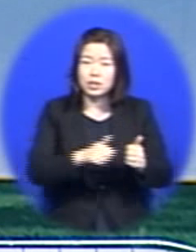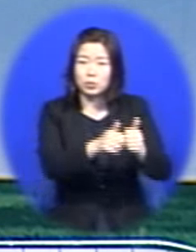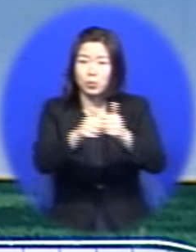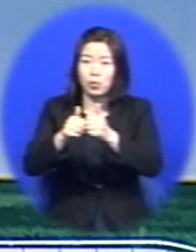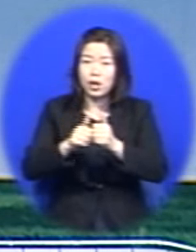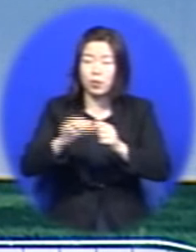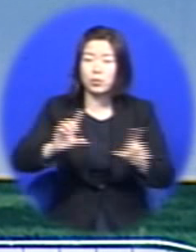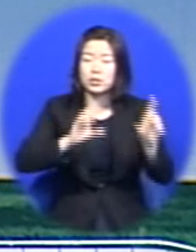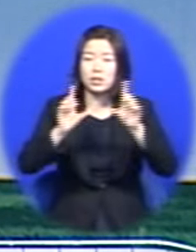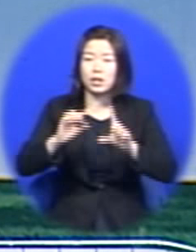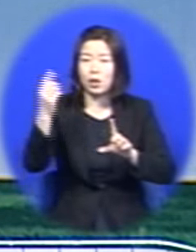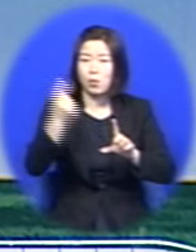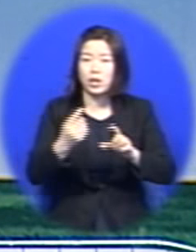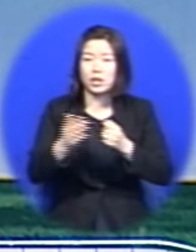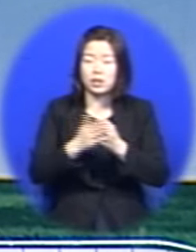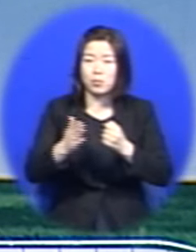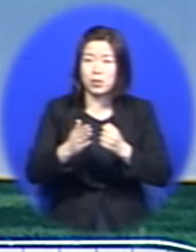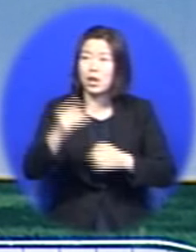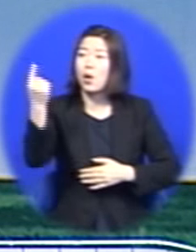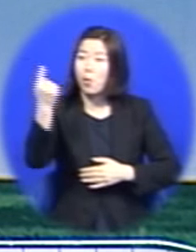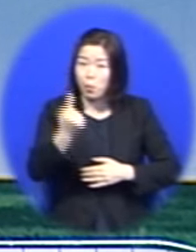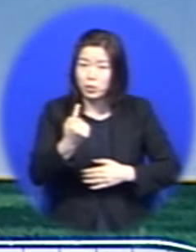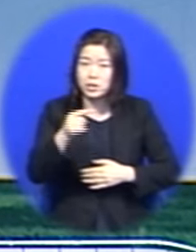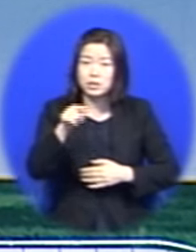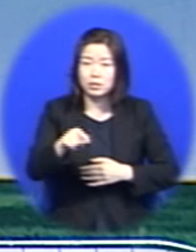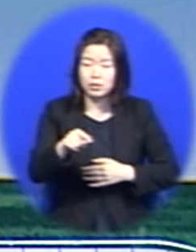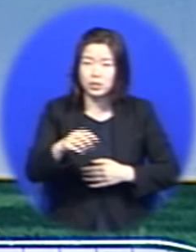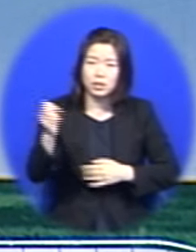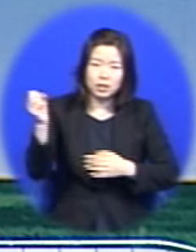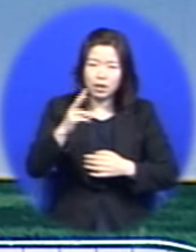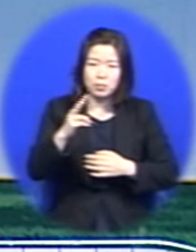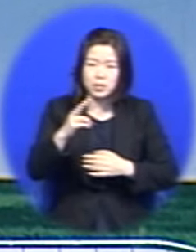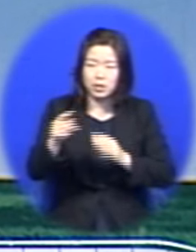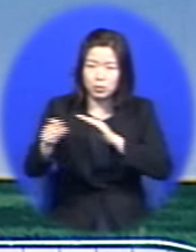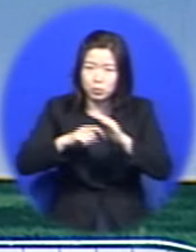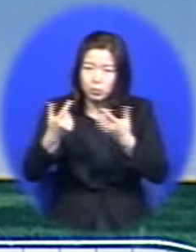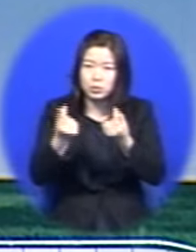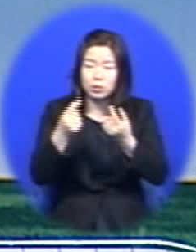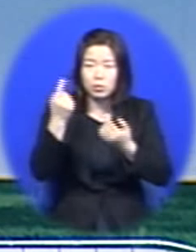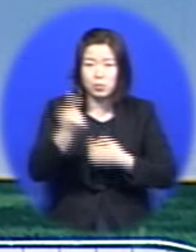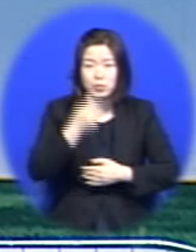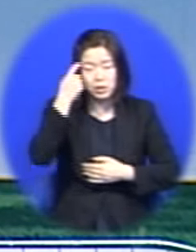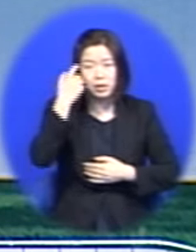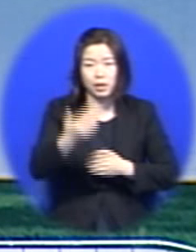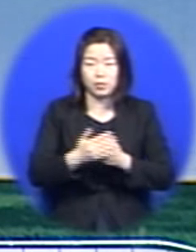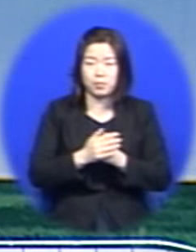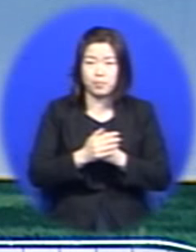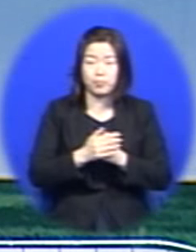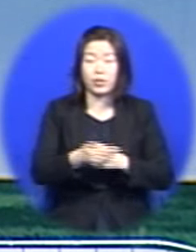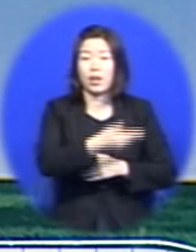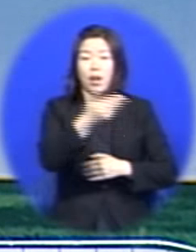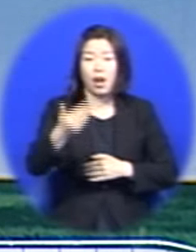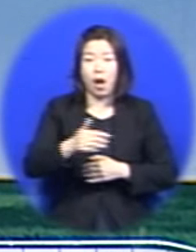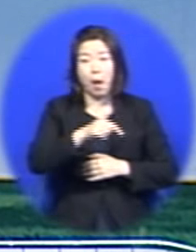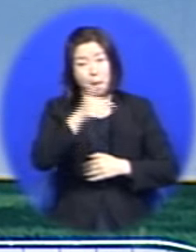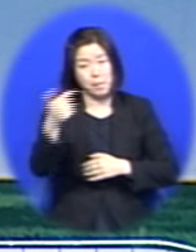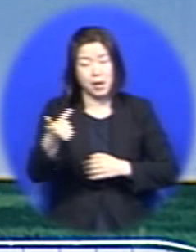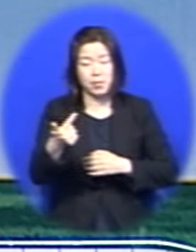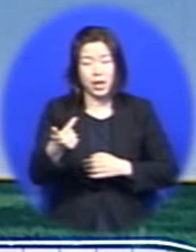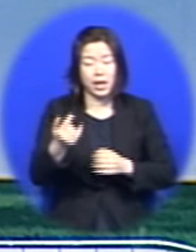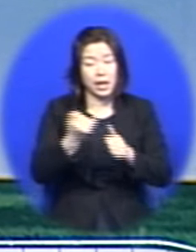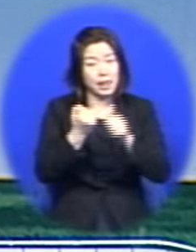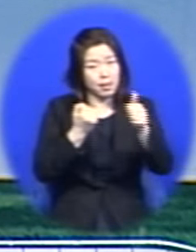살았는데 무슨 예수님이 오시는 것이 도둑같이 오나요? 여러분, 저녁에 남편이나